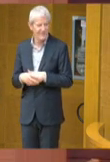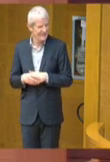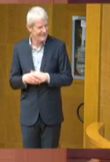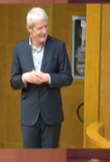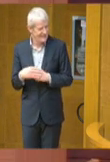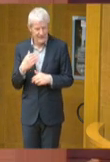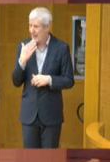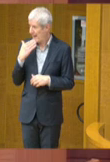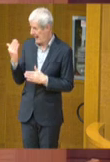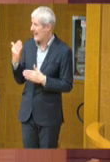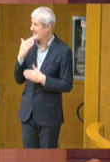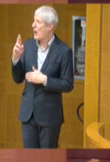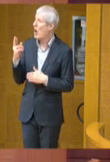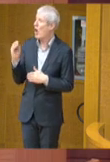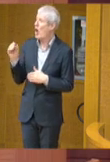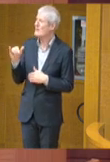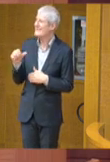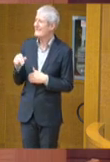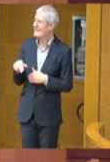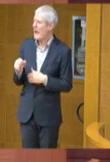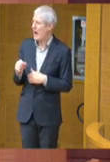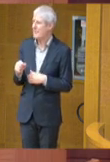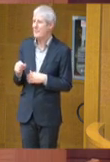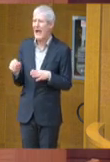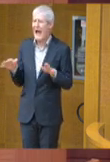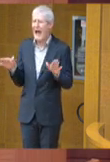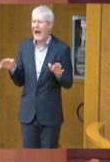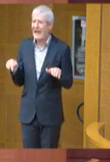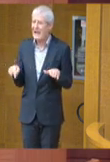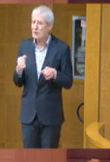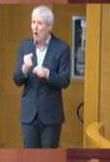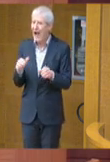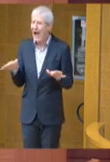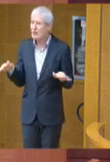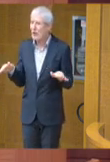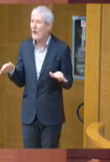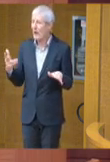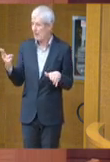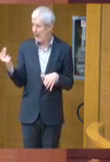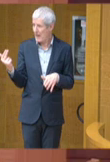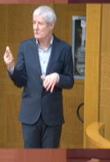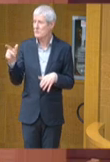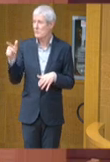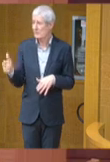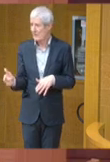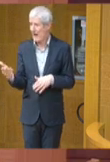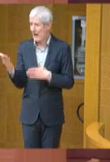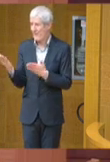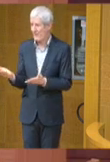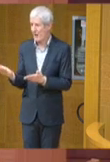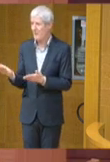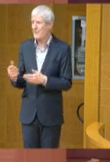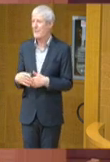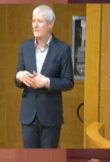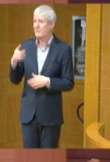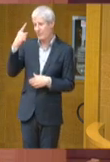Grazie, grazie Rosina. La parola ora ad Angelo Raffaele Cagnazzo, che so che